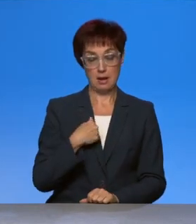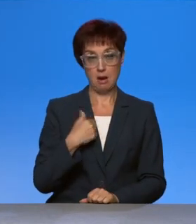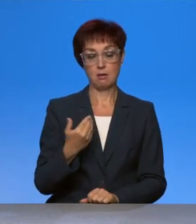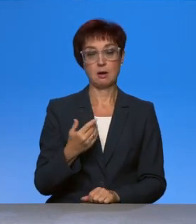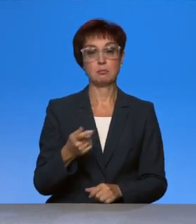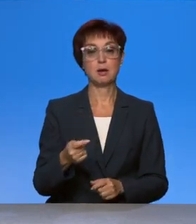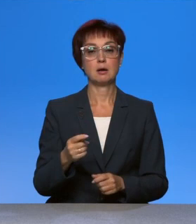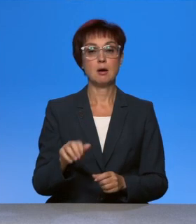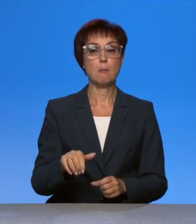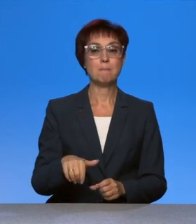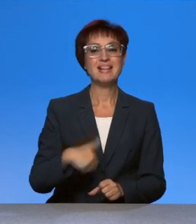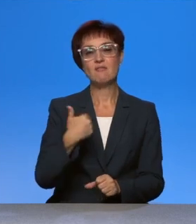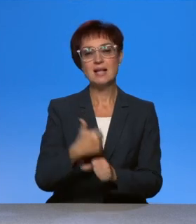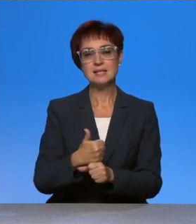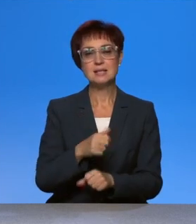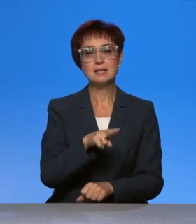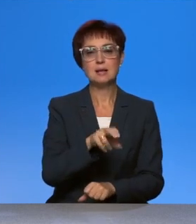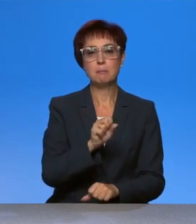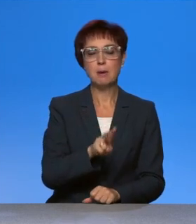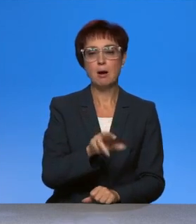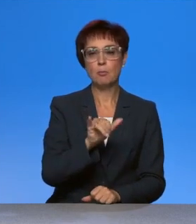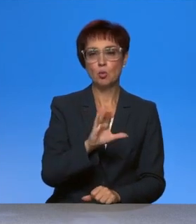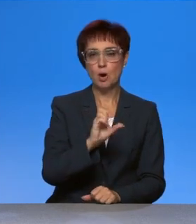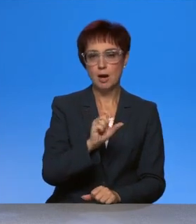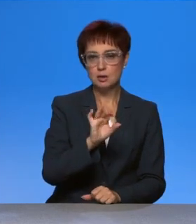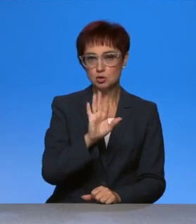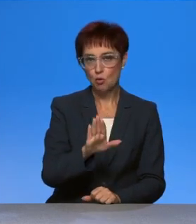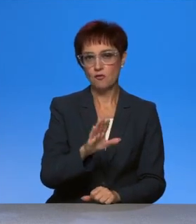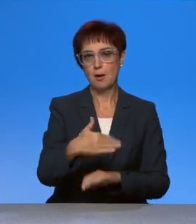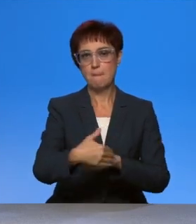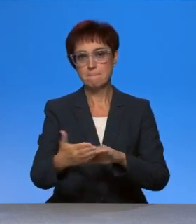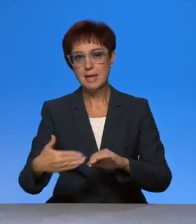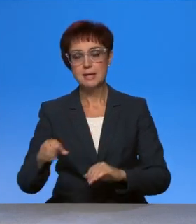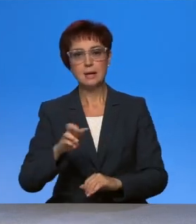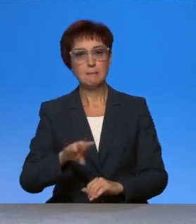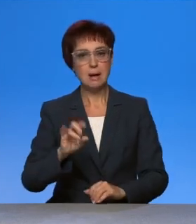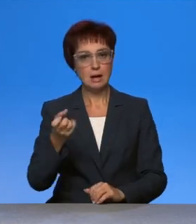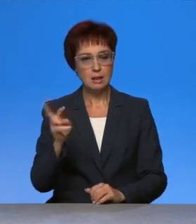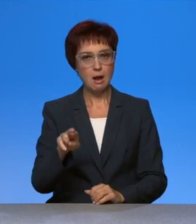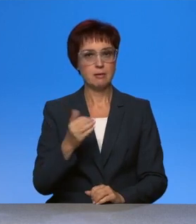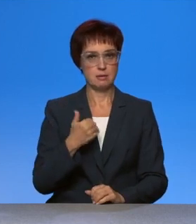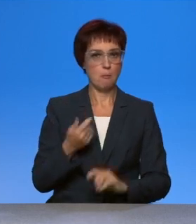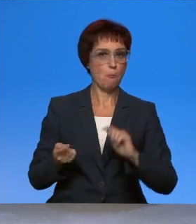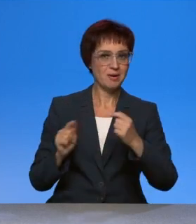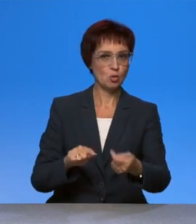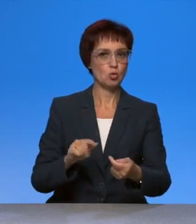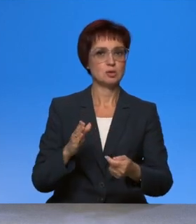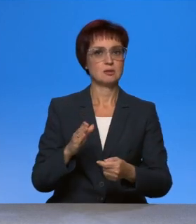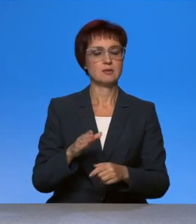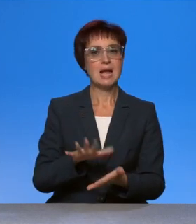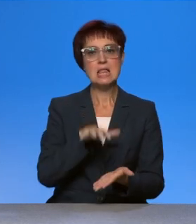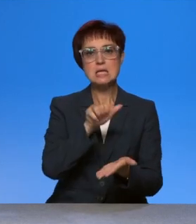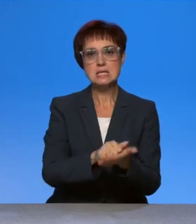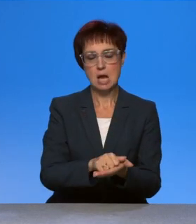папуасов берега Маклая, протестую против немецкой колонизации. И призывал, конечно же, и